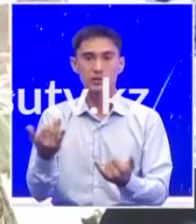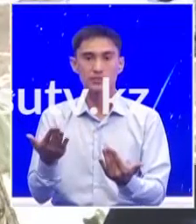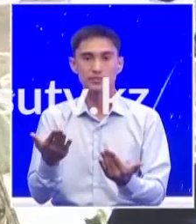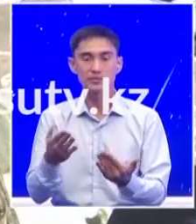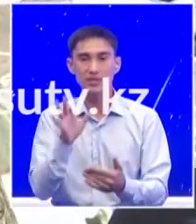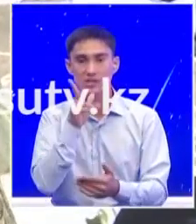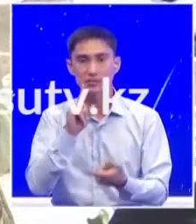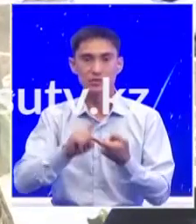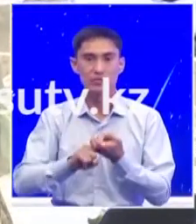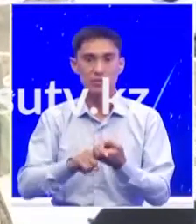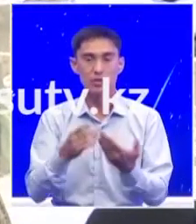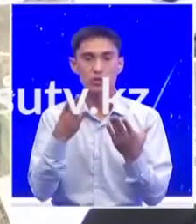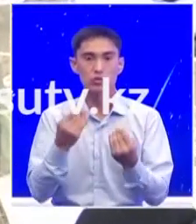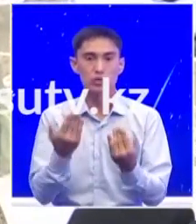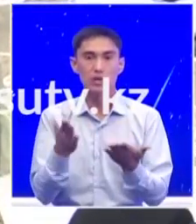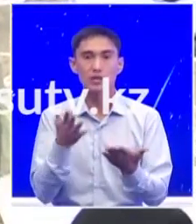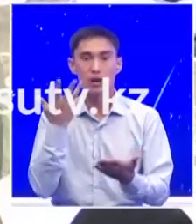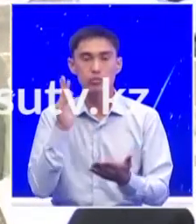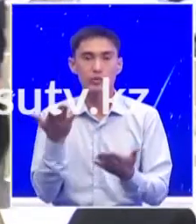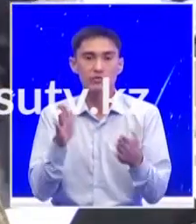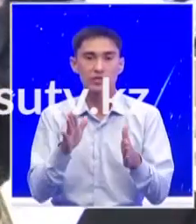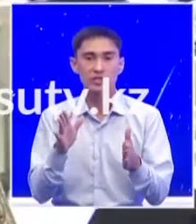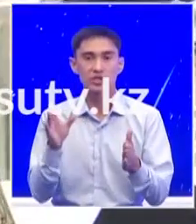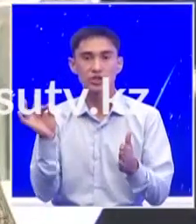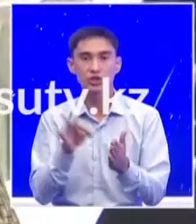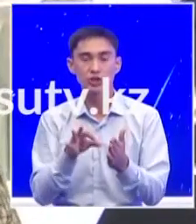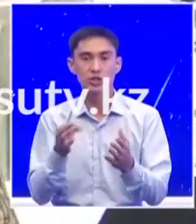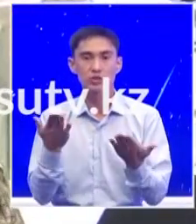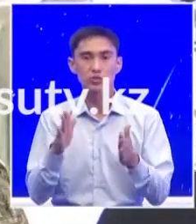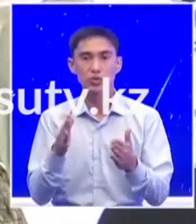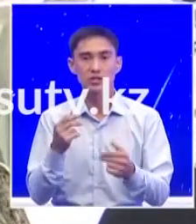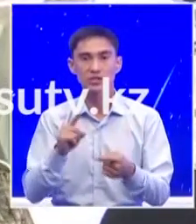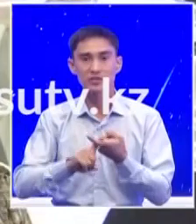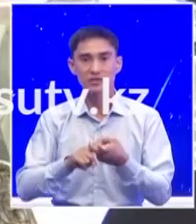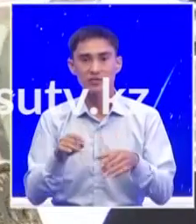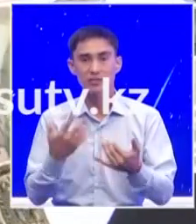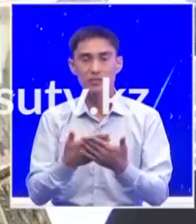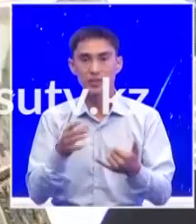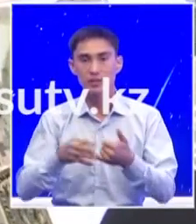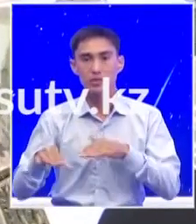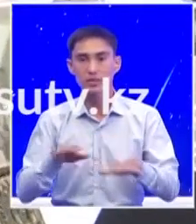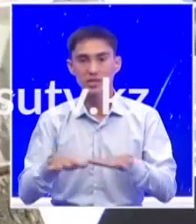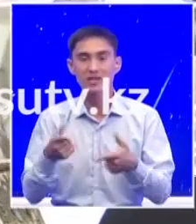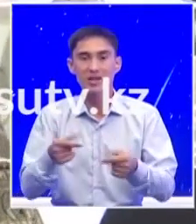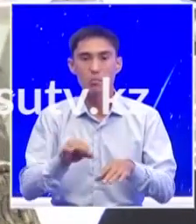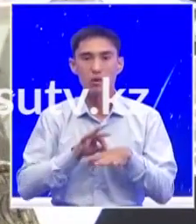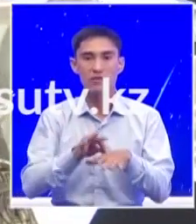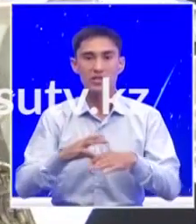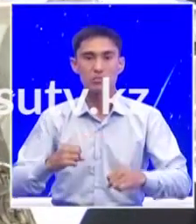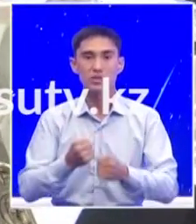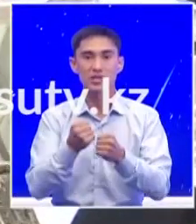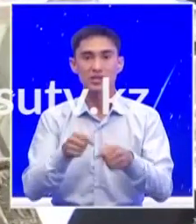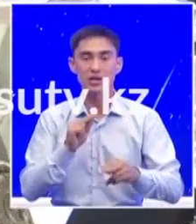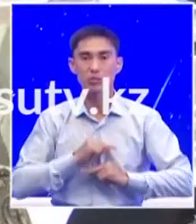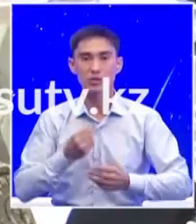от времени суток, когда может произойти чрезвычайная ситуация в виде землетрясения, мы, соответственно, корректируем, где проводить оперативно-спасательную работу. Если это